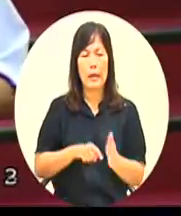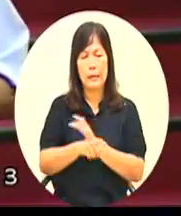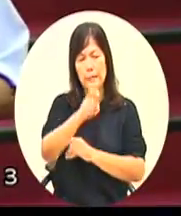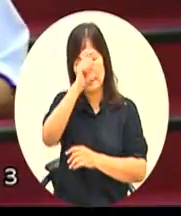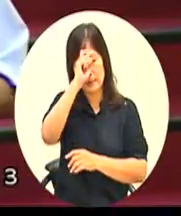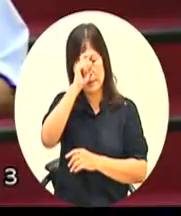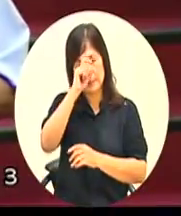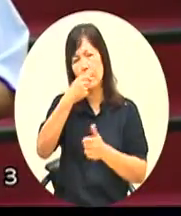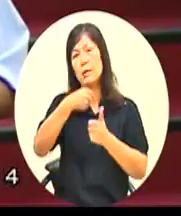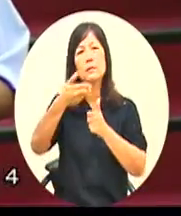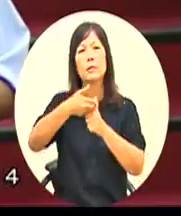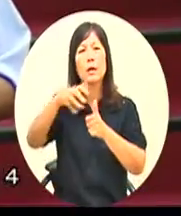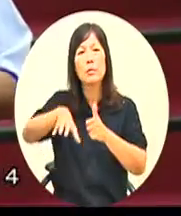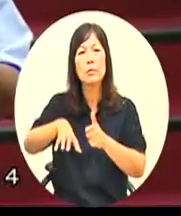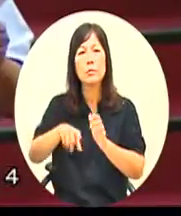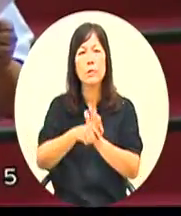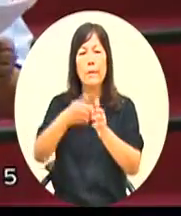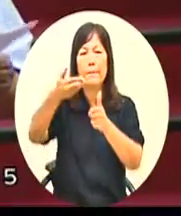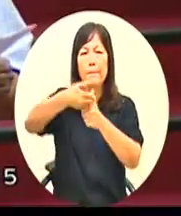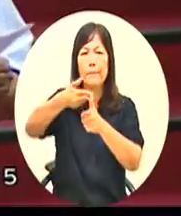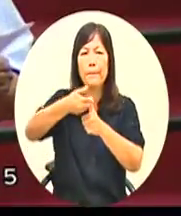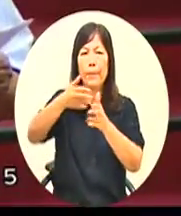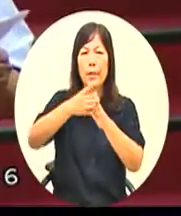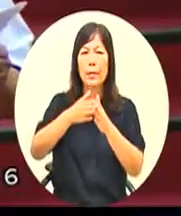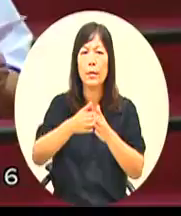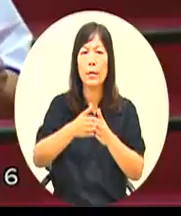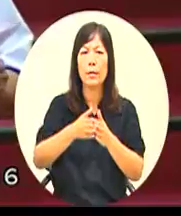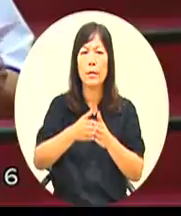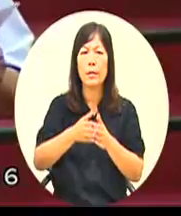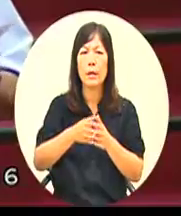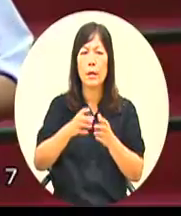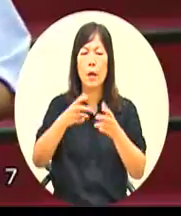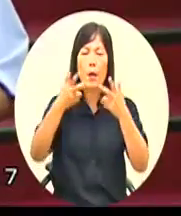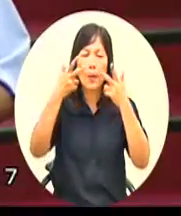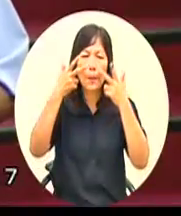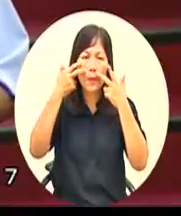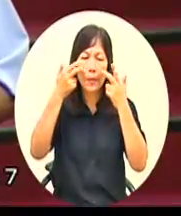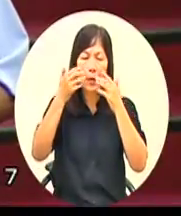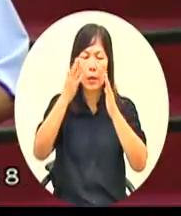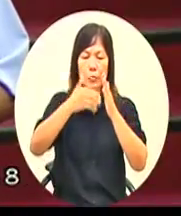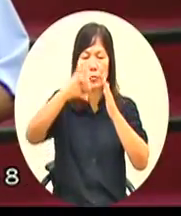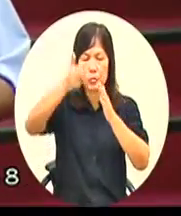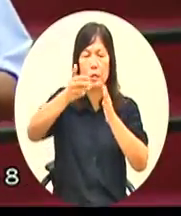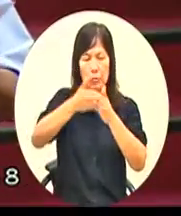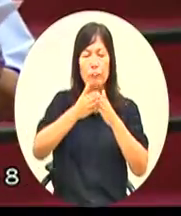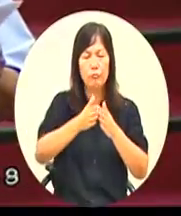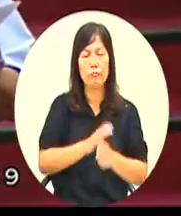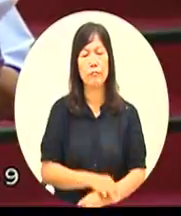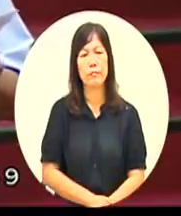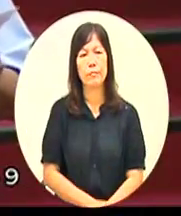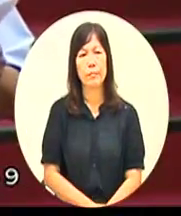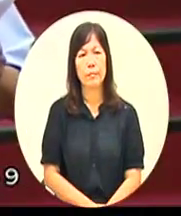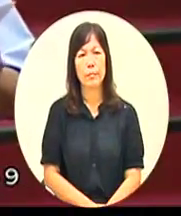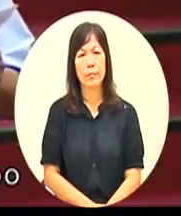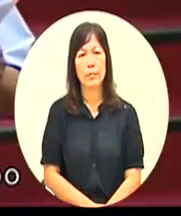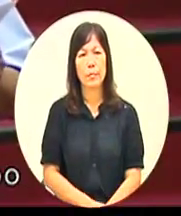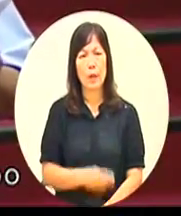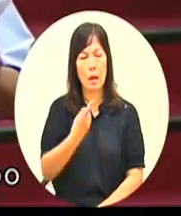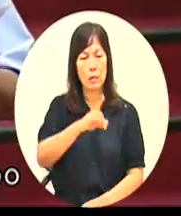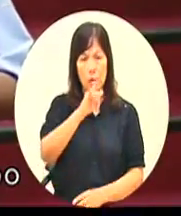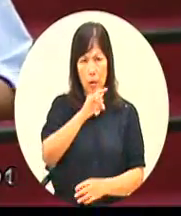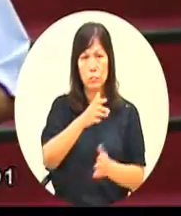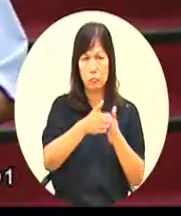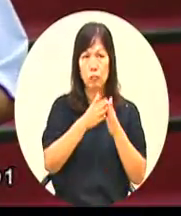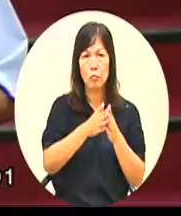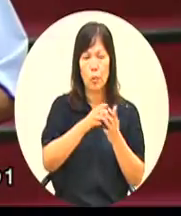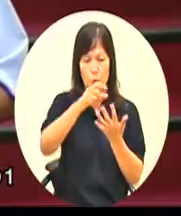育局培养许多原住民的校长以及老师，原住民的老师